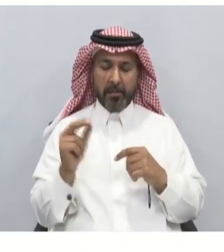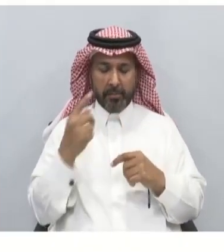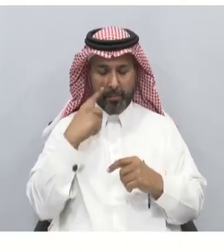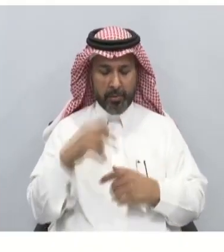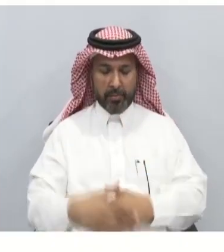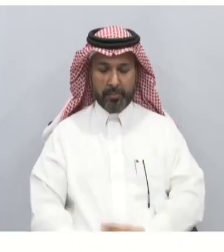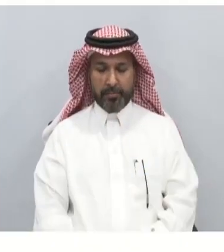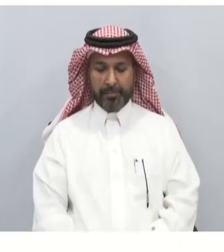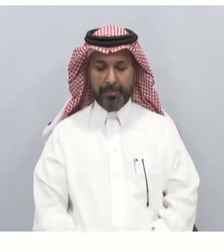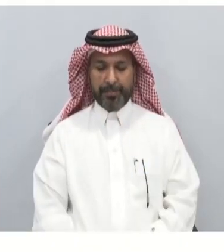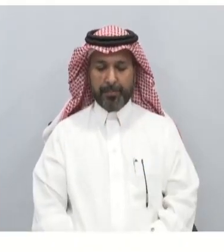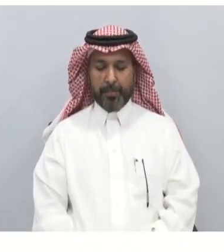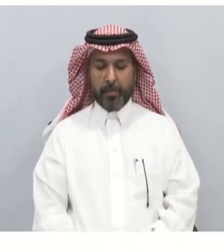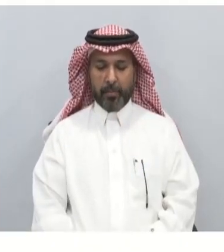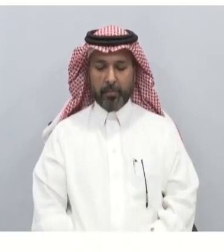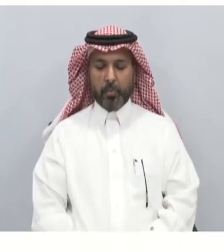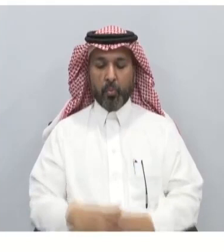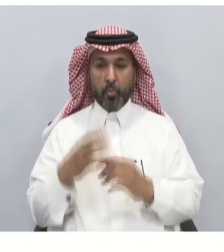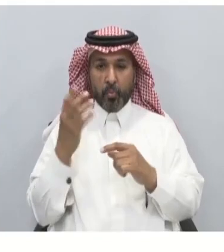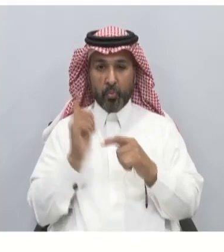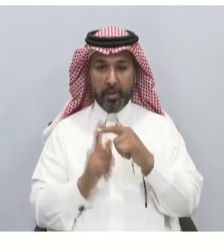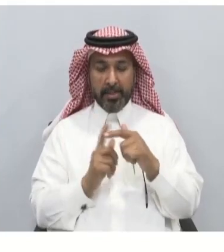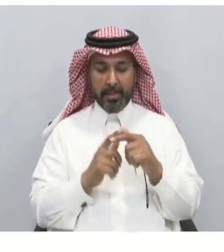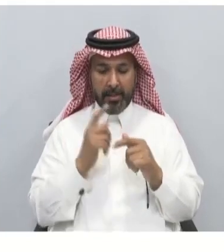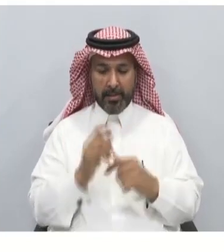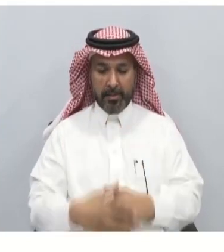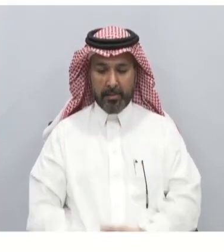هذا الفرق أساس المتتابعة. هنا